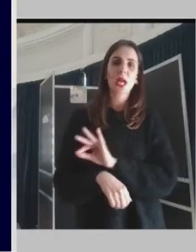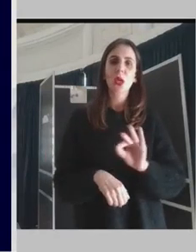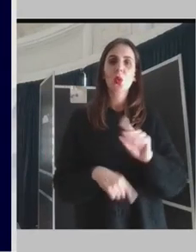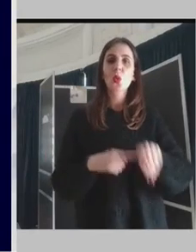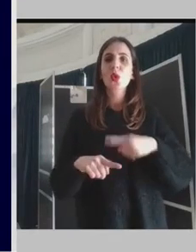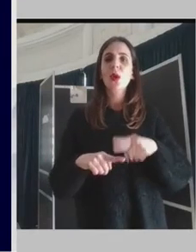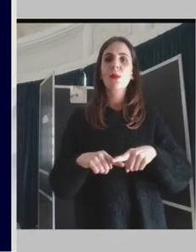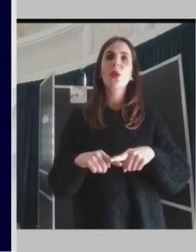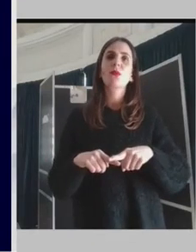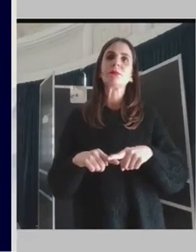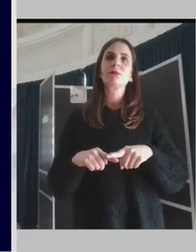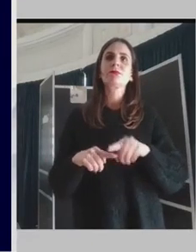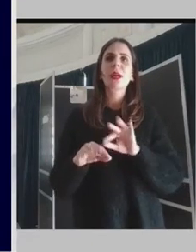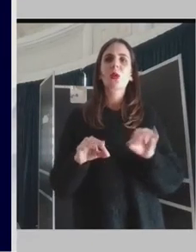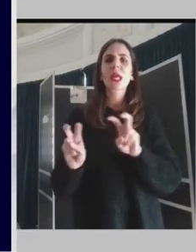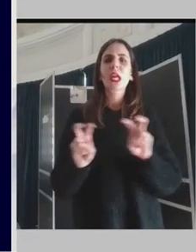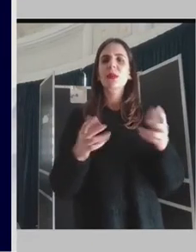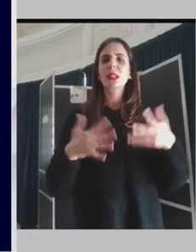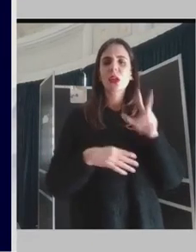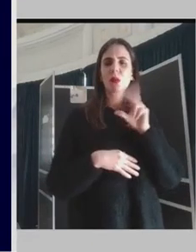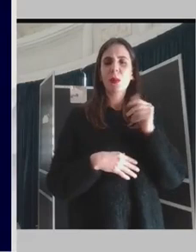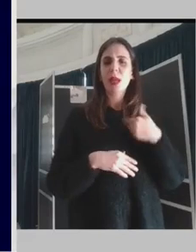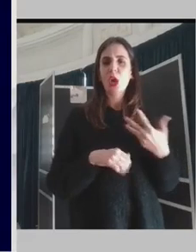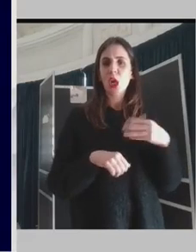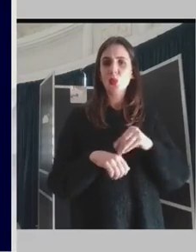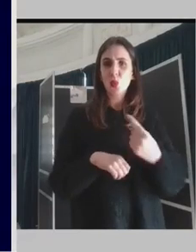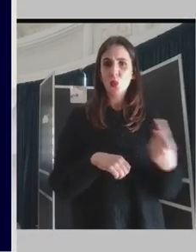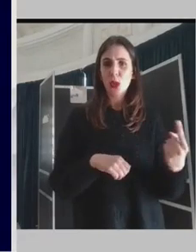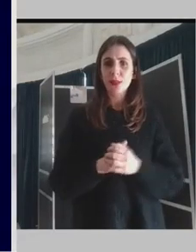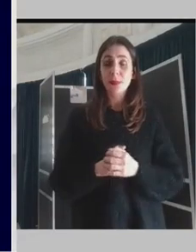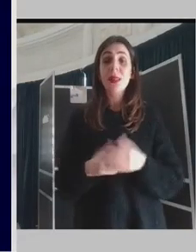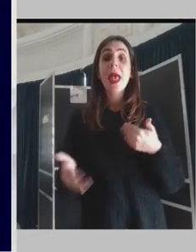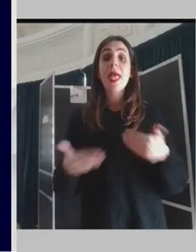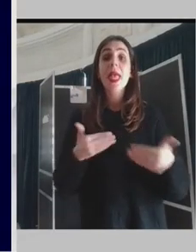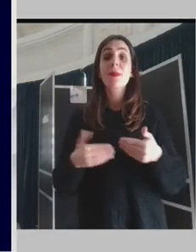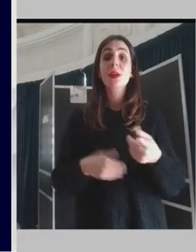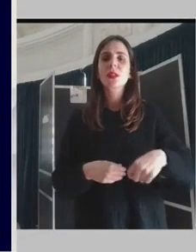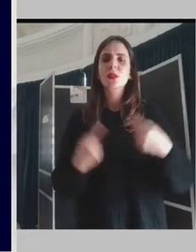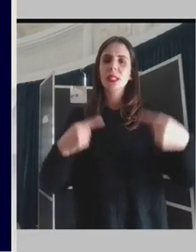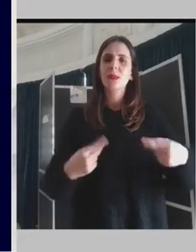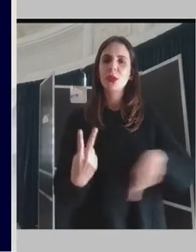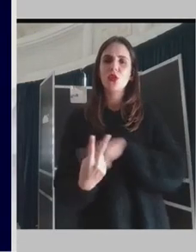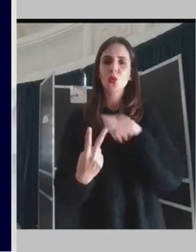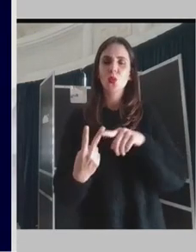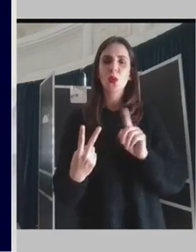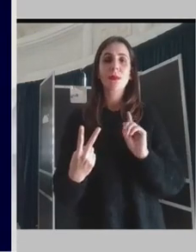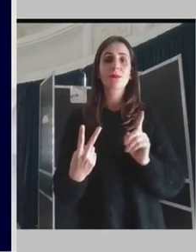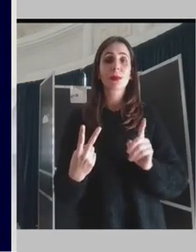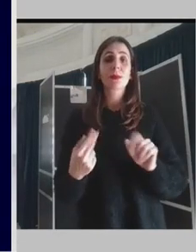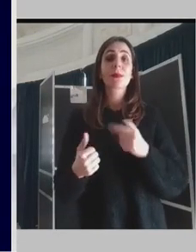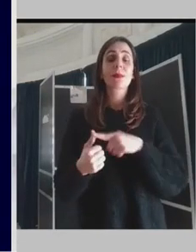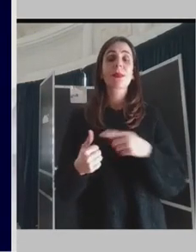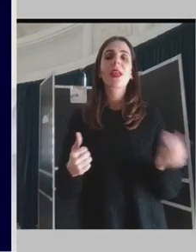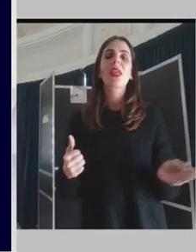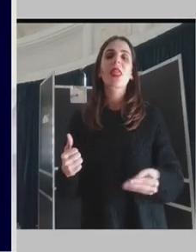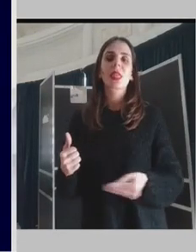sono state già dette. Nell'emergenza abbiamo due nemici, una è l'indifferenza,